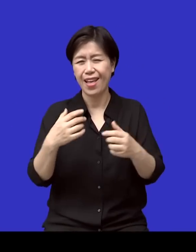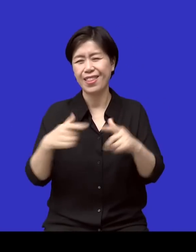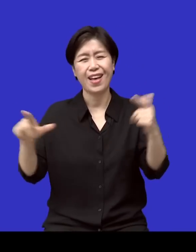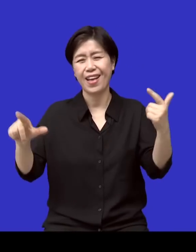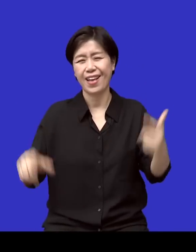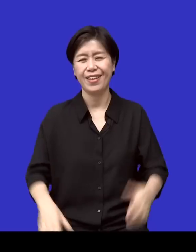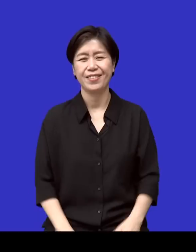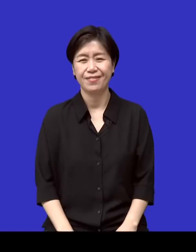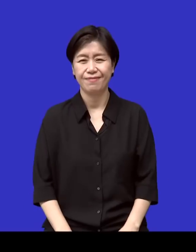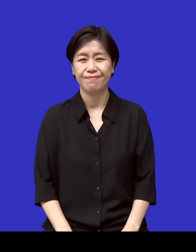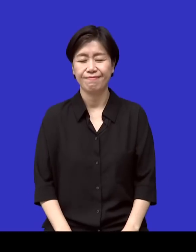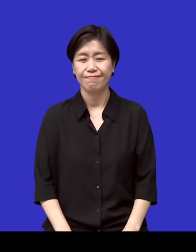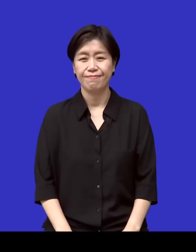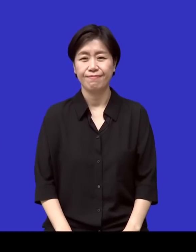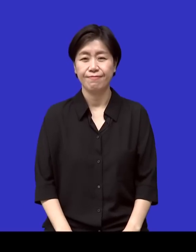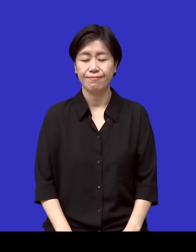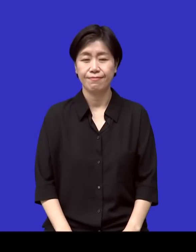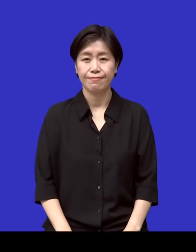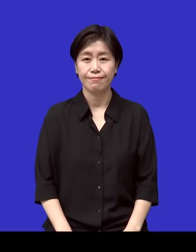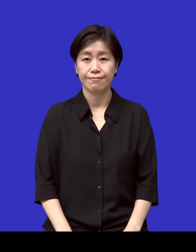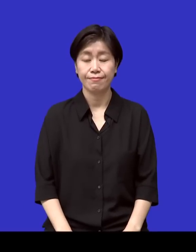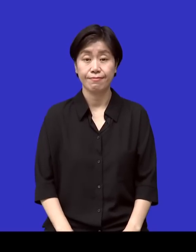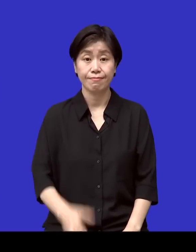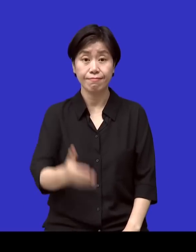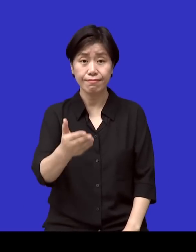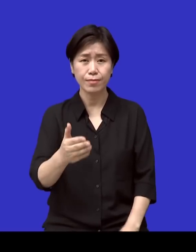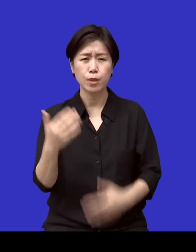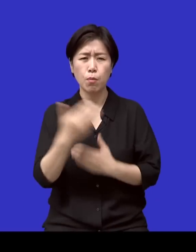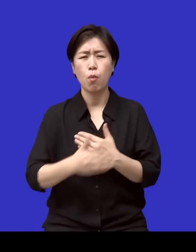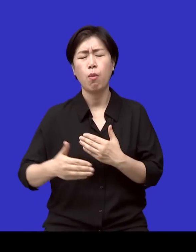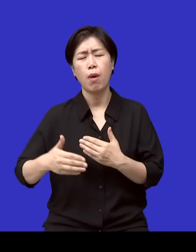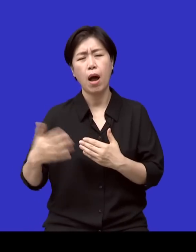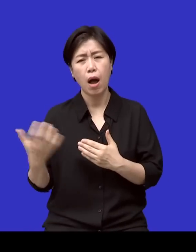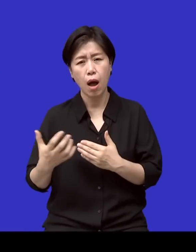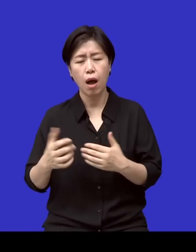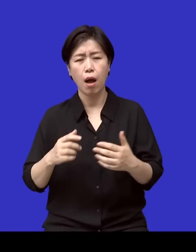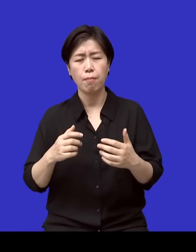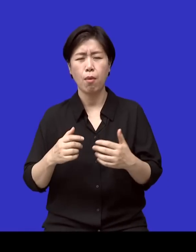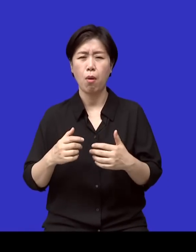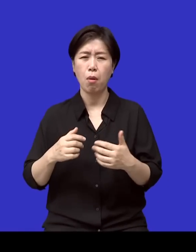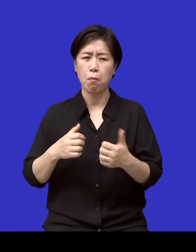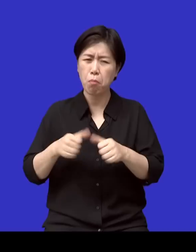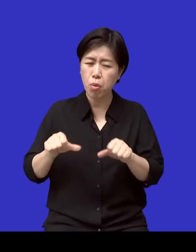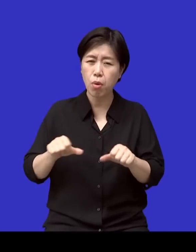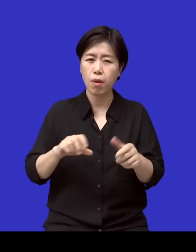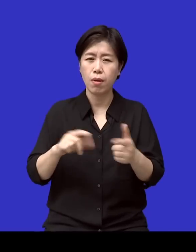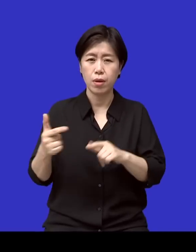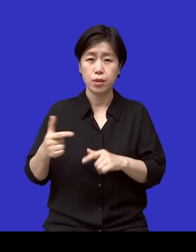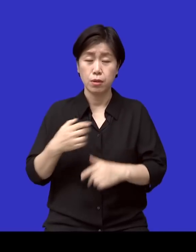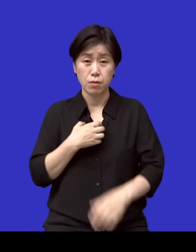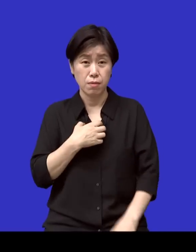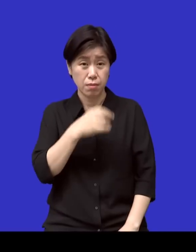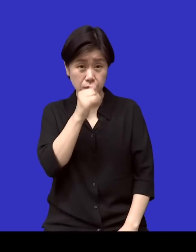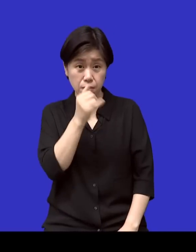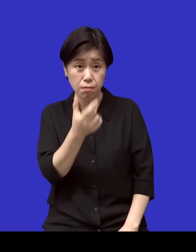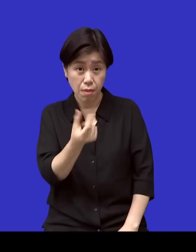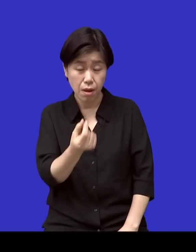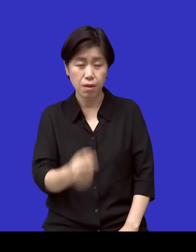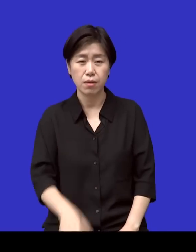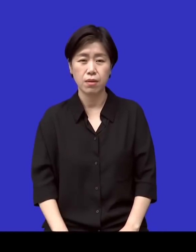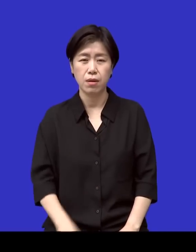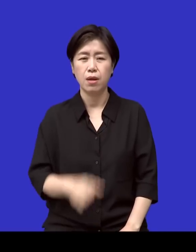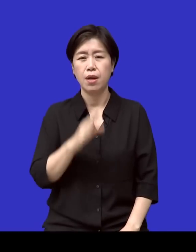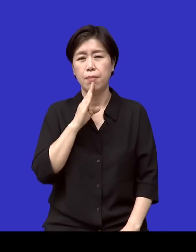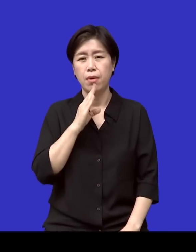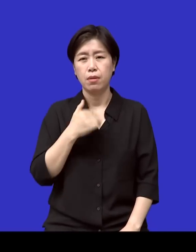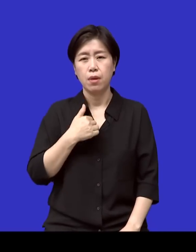듣고 이랬던 것 같아요. 근데 어때요? 이제 운동선수는 항상 부상 염려가 있잖아요. 네, 그렇죠. 부상은 없었어요? 저는 고등학교